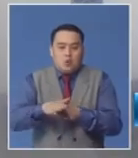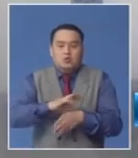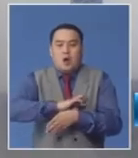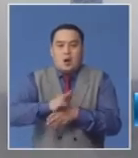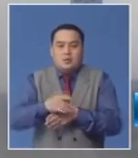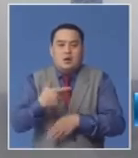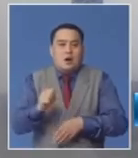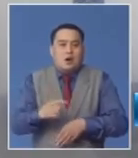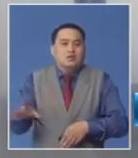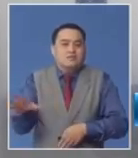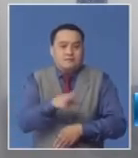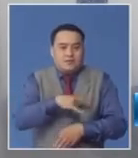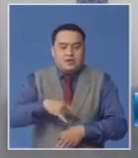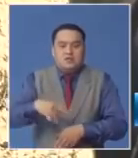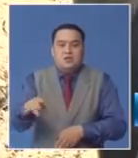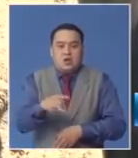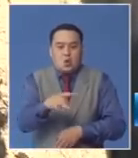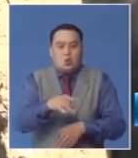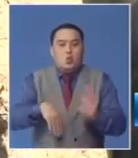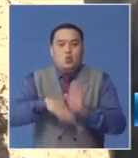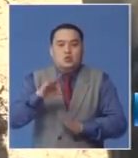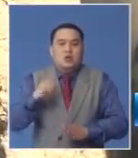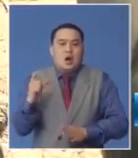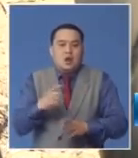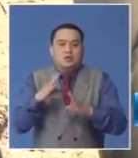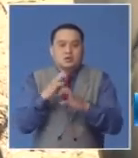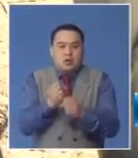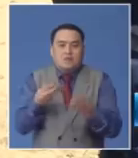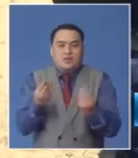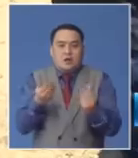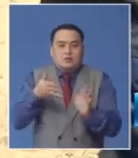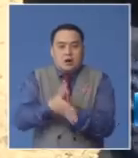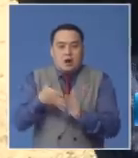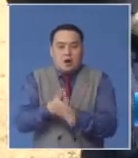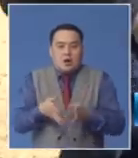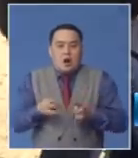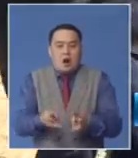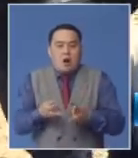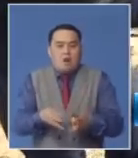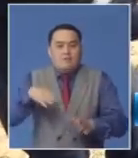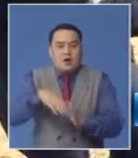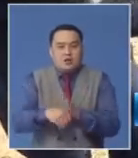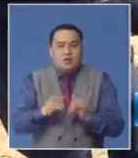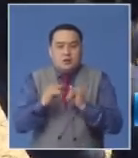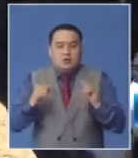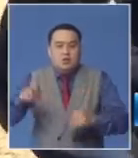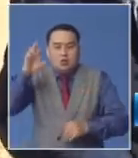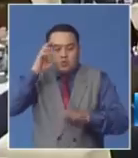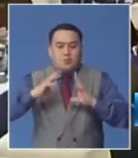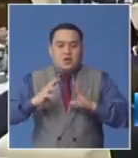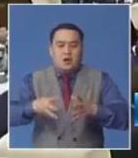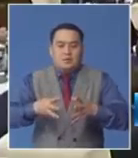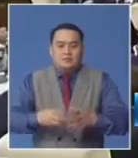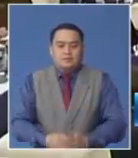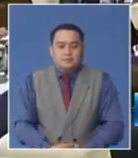природным газом весь регион это поможет улучшить экологию сократить финансовые расходы в отопительный сезон и войти в число развитых стран мира